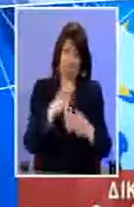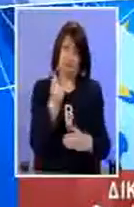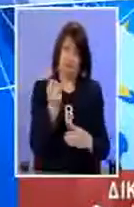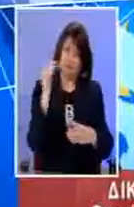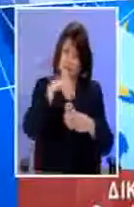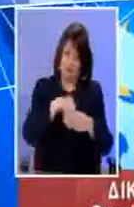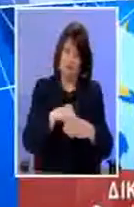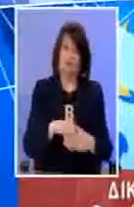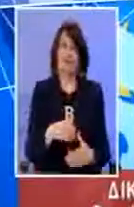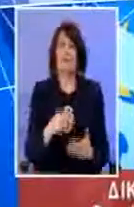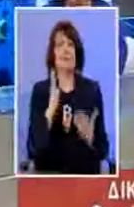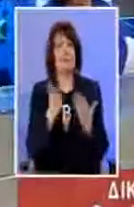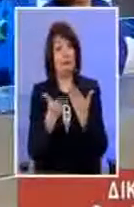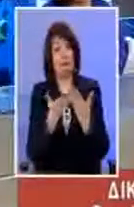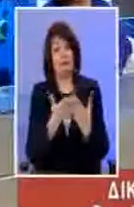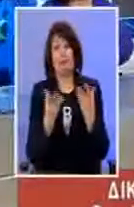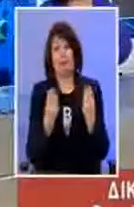πάρα πολύ.